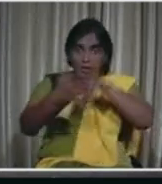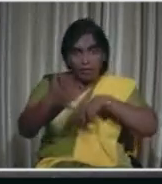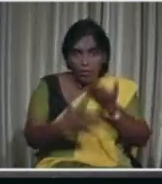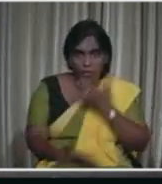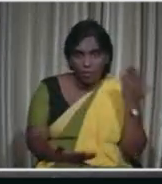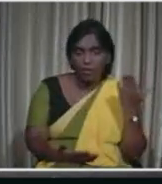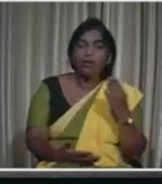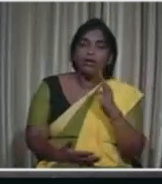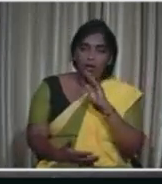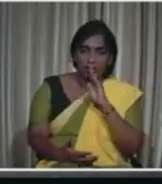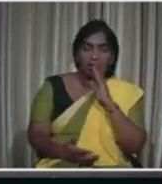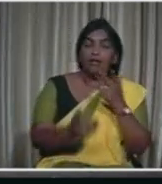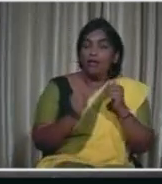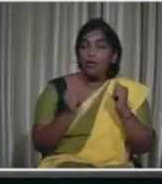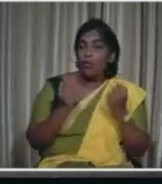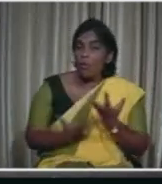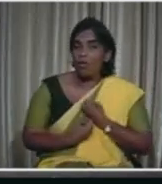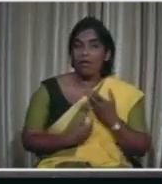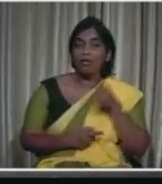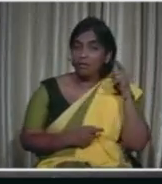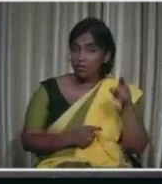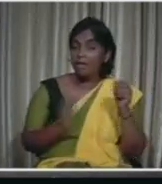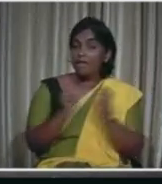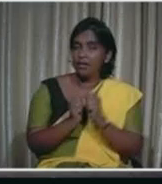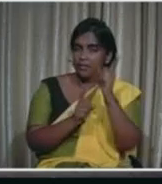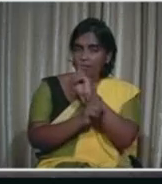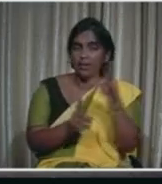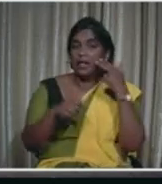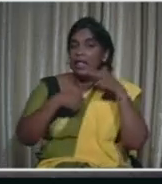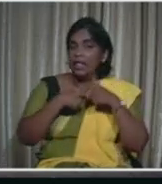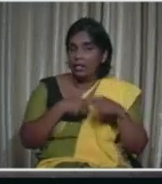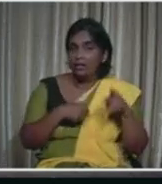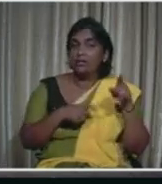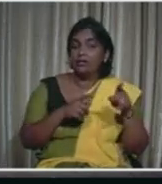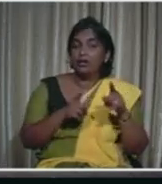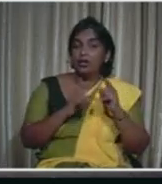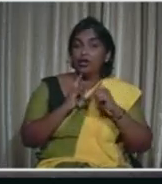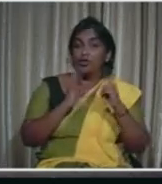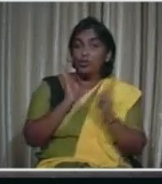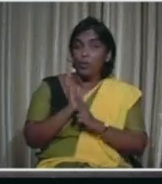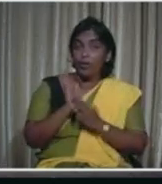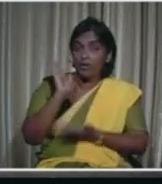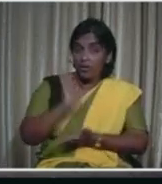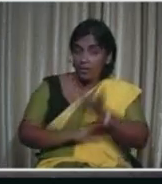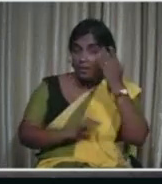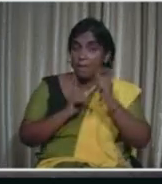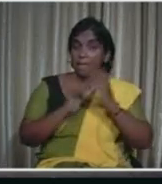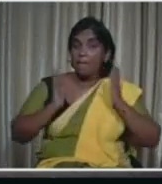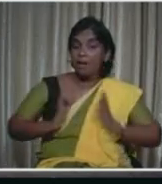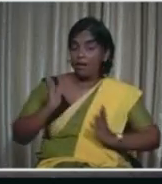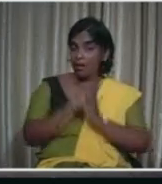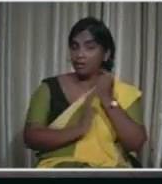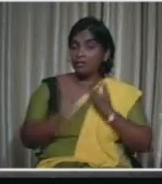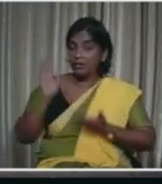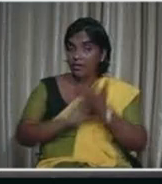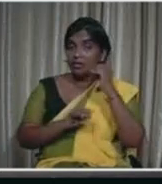ඒක අඩුම ගානේ කරන්න නැති උමනාවක් තිබේ නැහැ. හැබැයි ඒක කරේ එකම එක හේතුවටයි. මොකද UN එකට යන්න යනකොට මානව හිමිකම් කවුන්සිලට